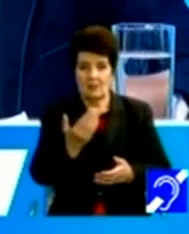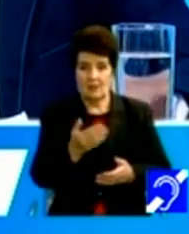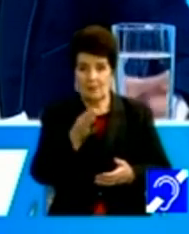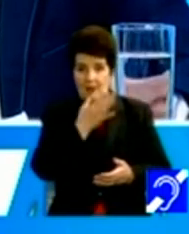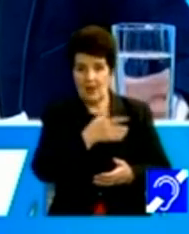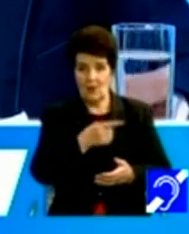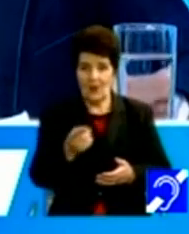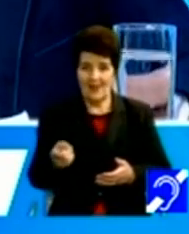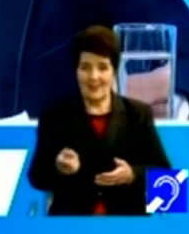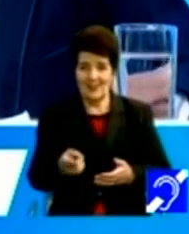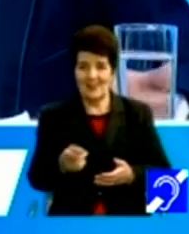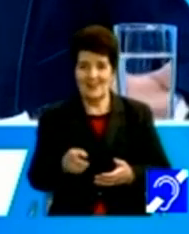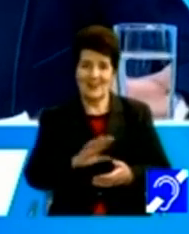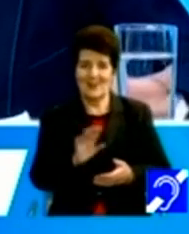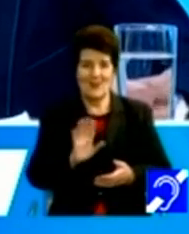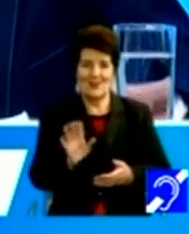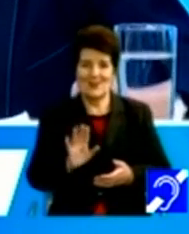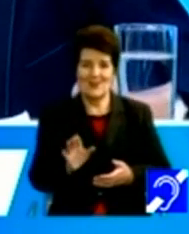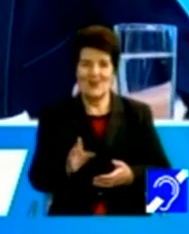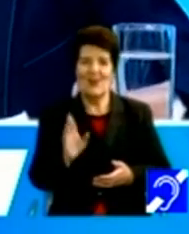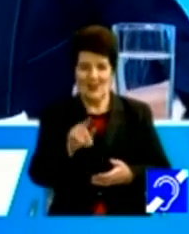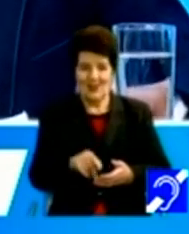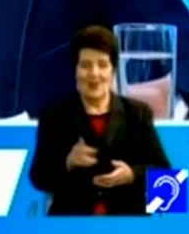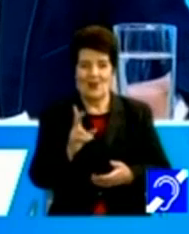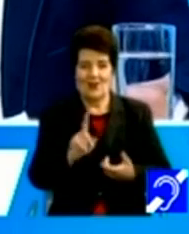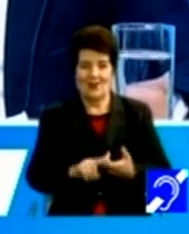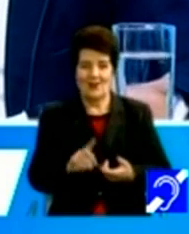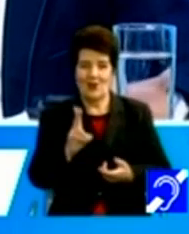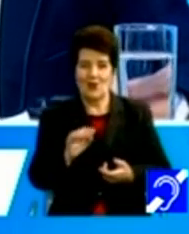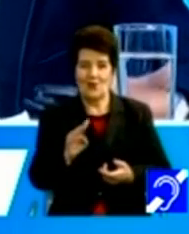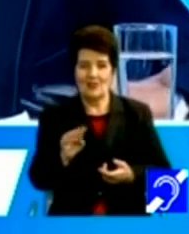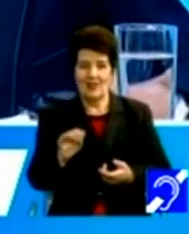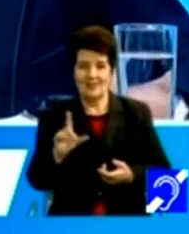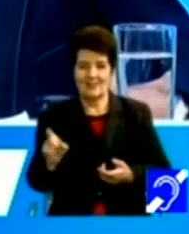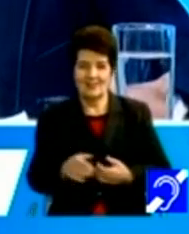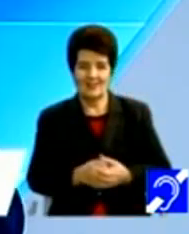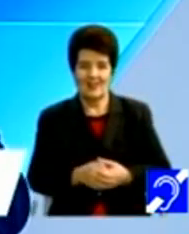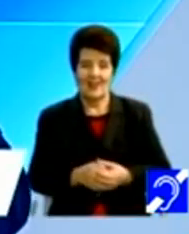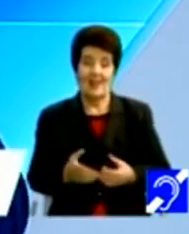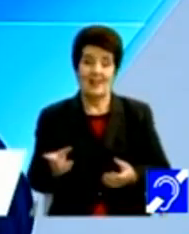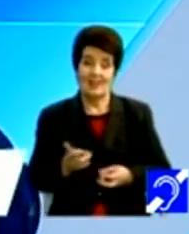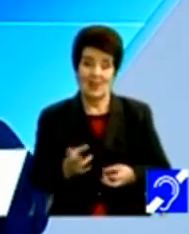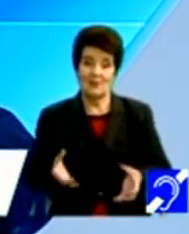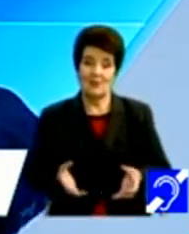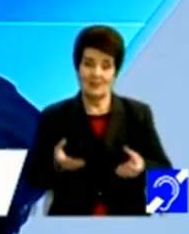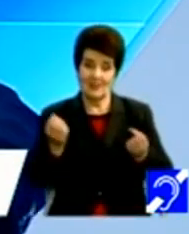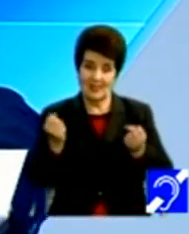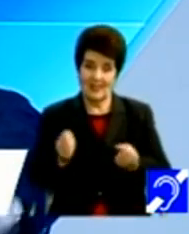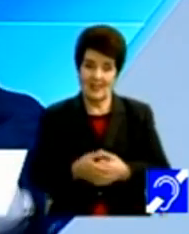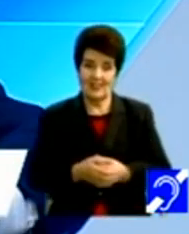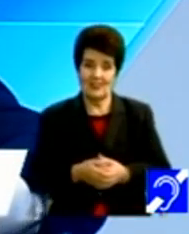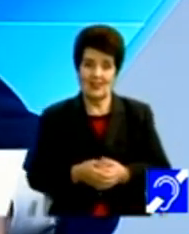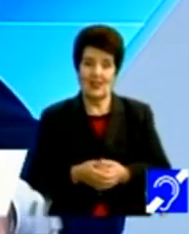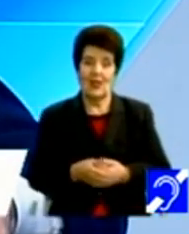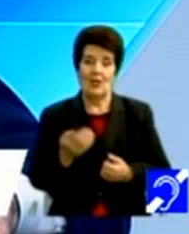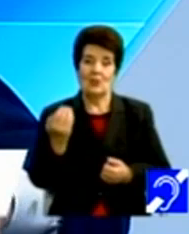perioada aceea. Trei luni. Dar nu contează. Dar ați fost ministru. Trei luni. Cât privește cu cine contactați la București, domnul